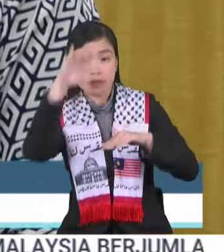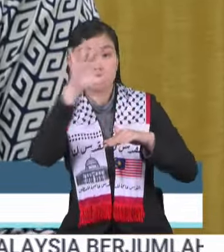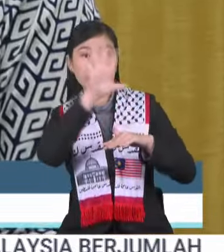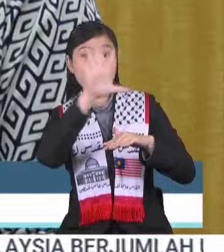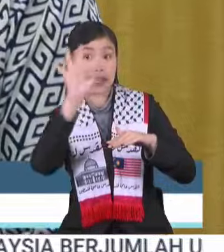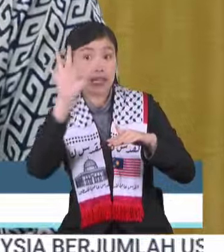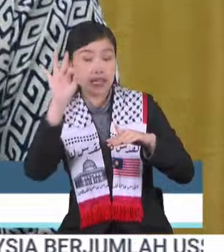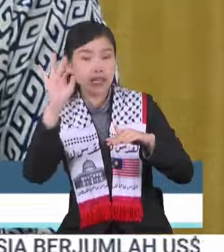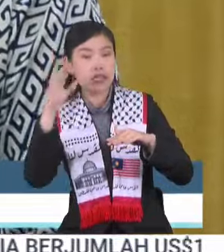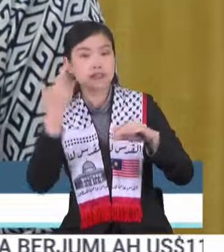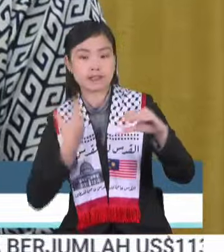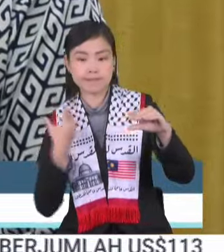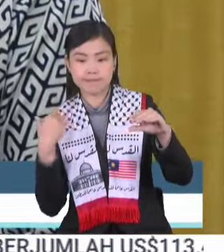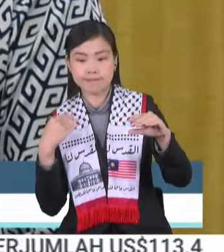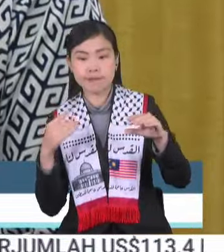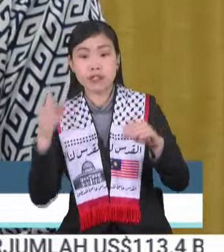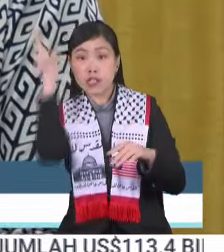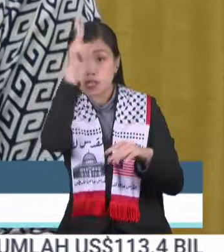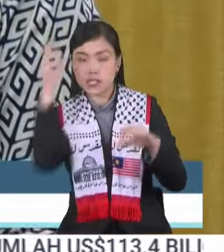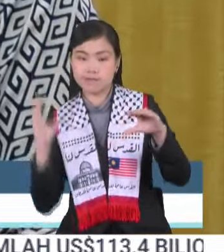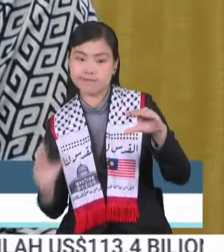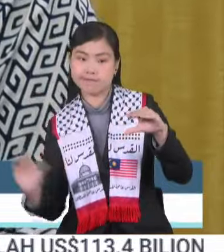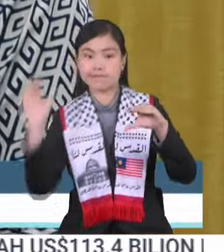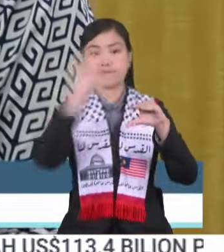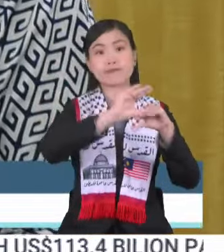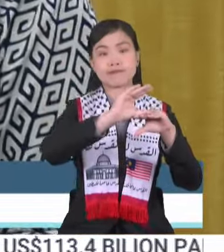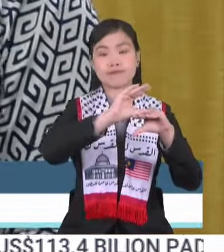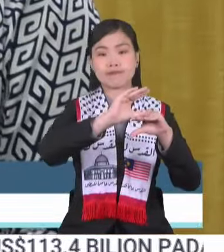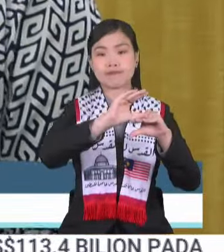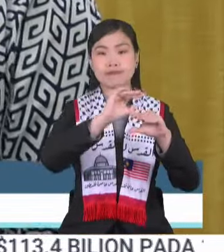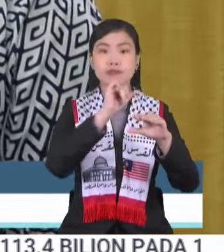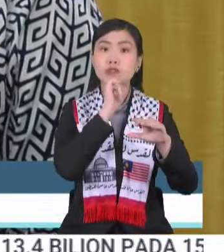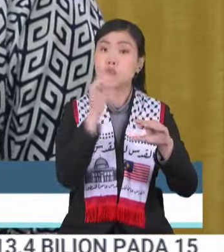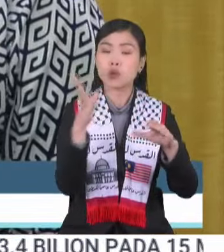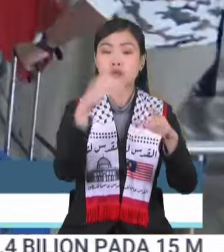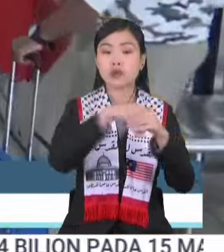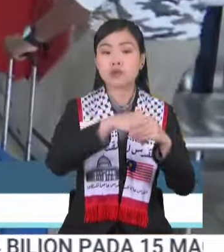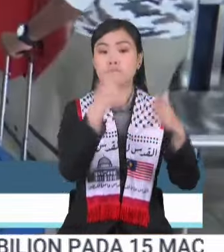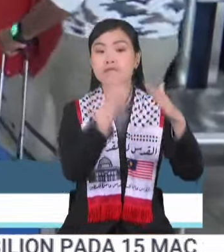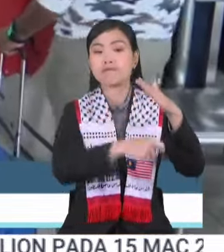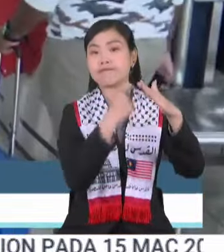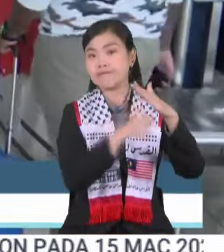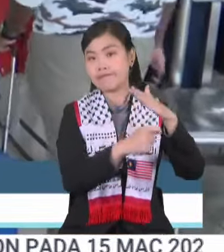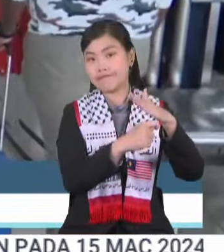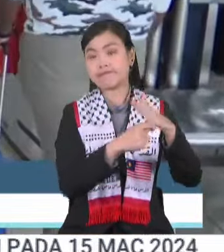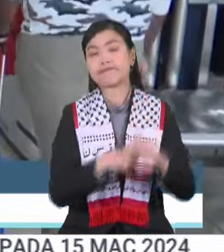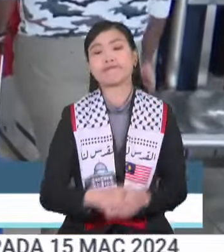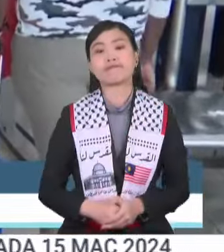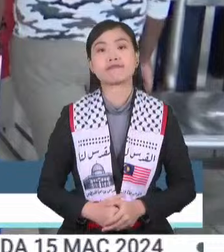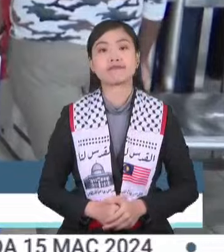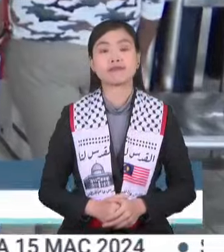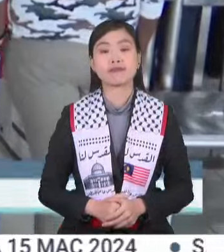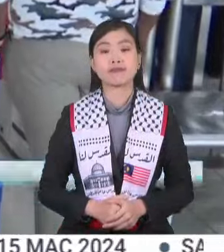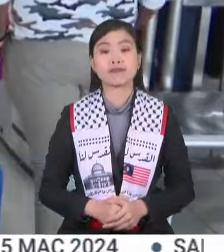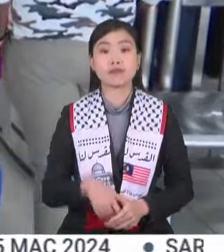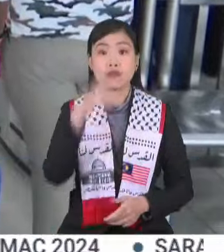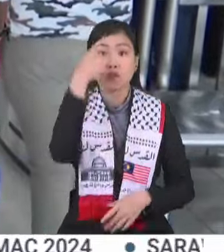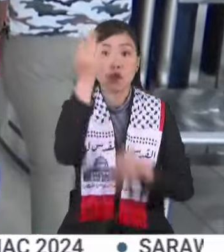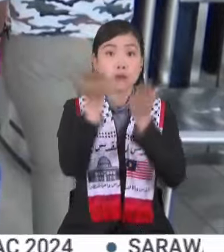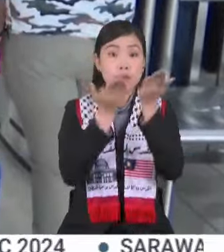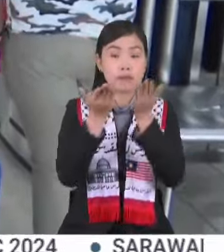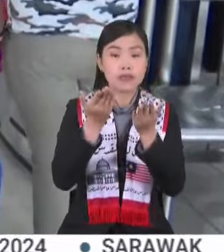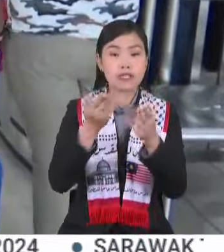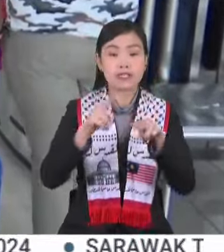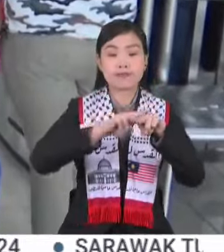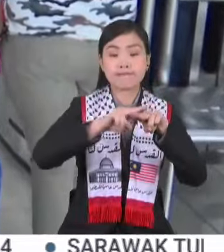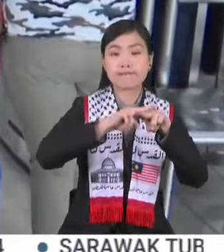tersebut akan ditanggung oleh kerajaan harga ini tidak termasuk Cukai dan fee untuk perkhidmatan ktnb